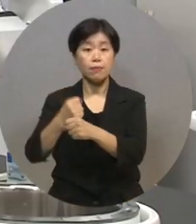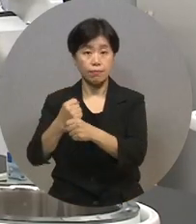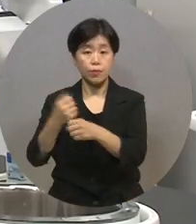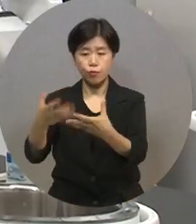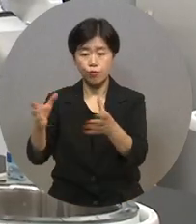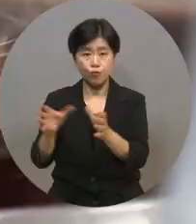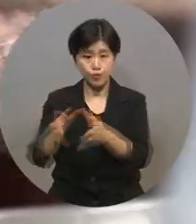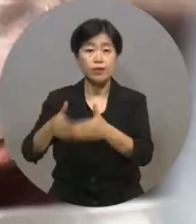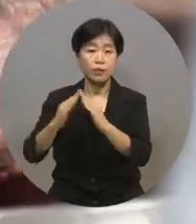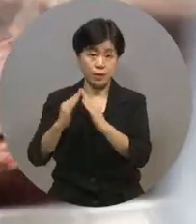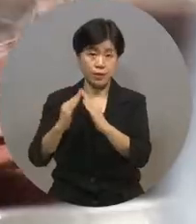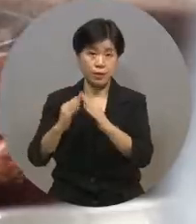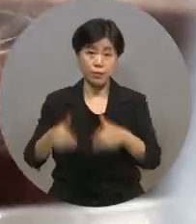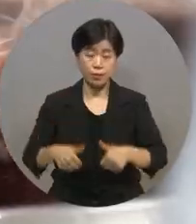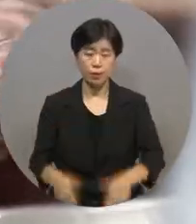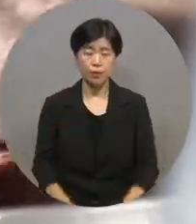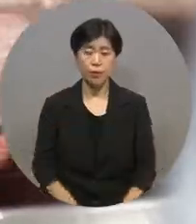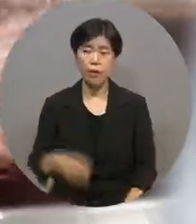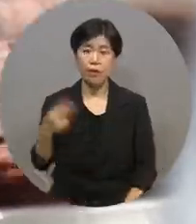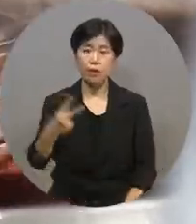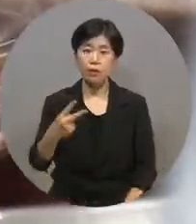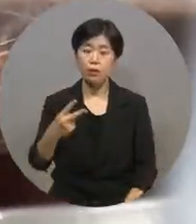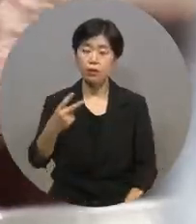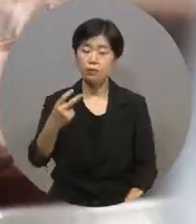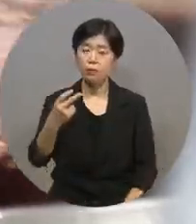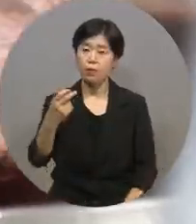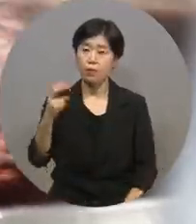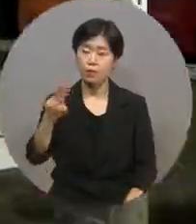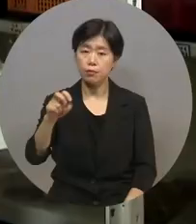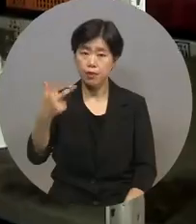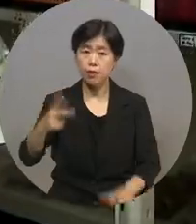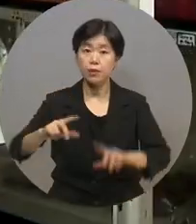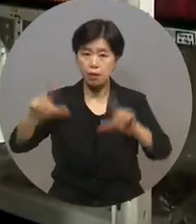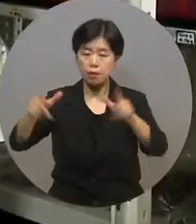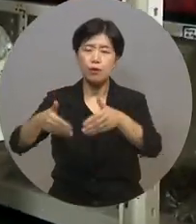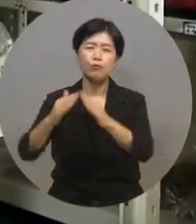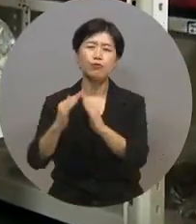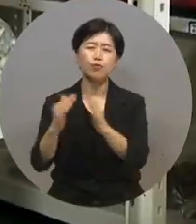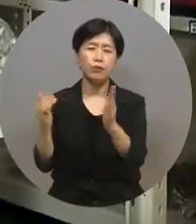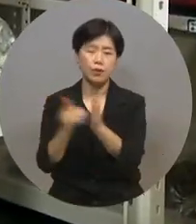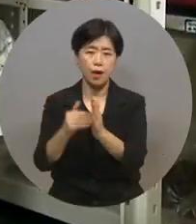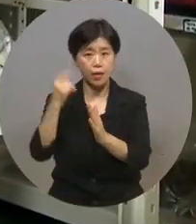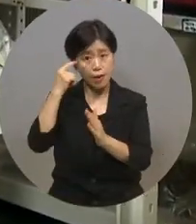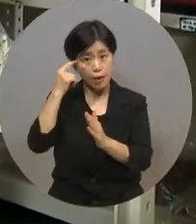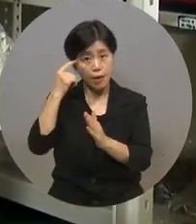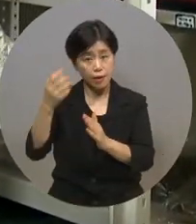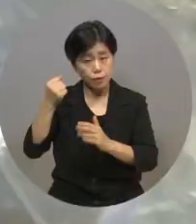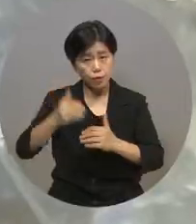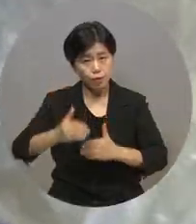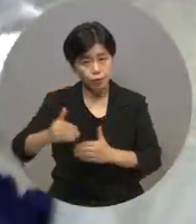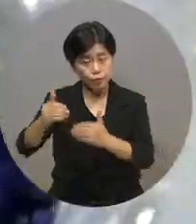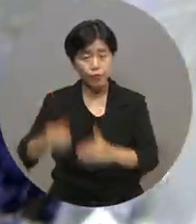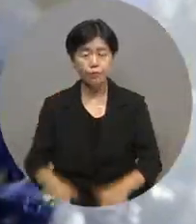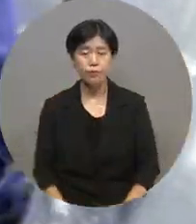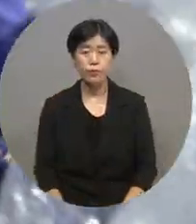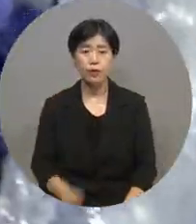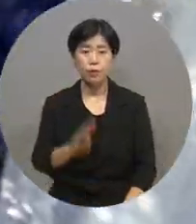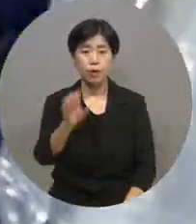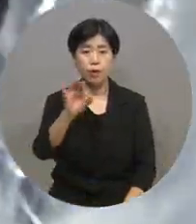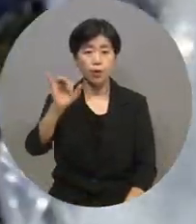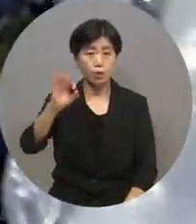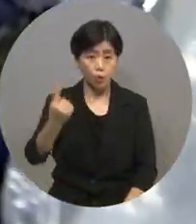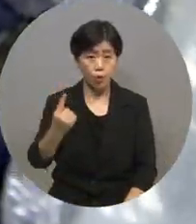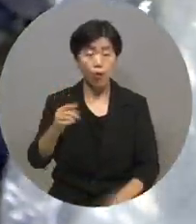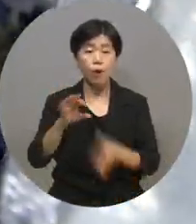2024년 설계 착수 후 2027년 준공을 목표로 하여 바이오 소재 천연물에 대한 환경 제어 기술 개발과 성분 표준화